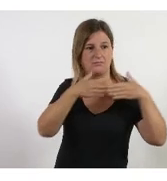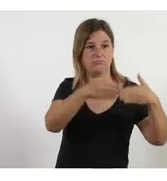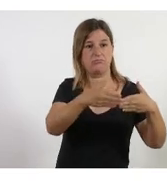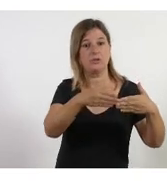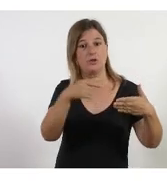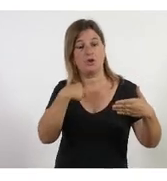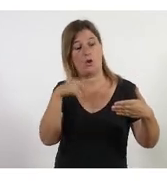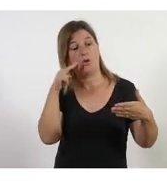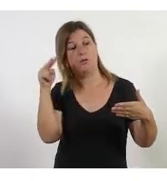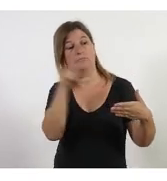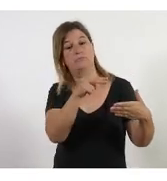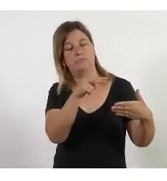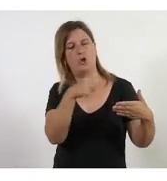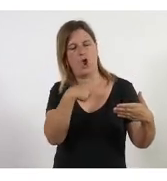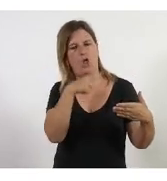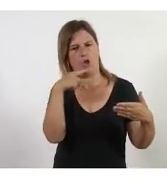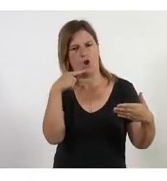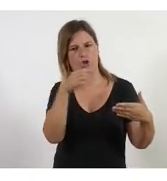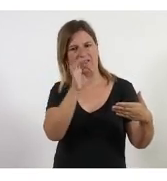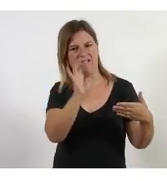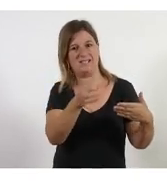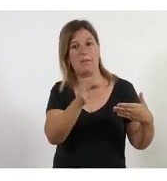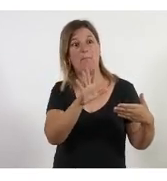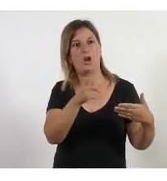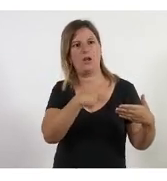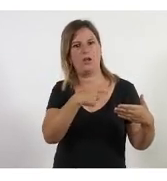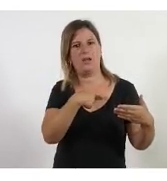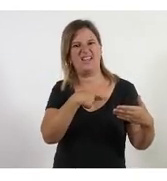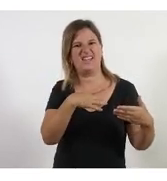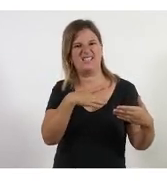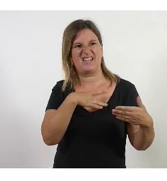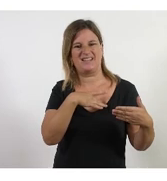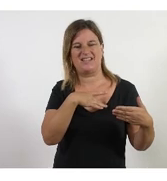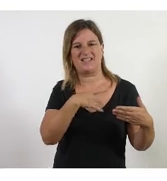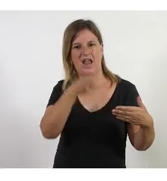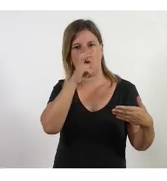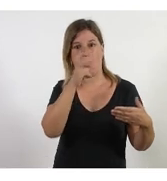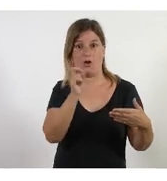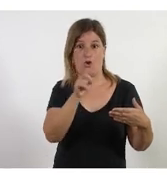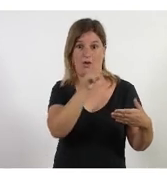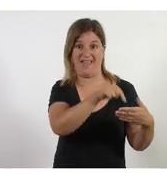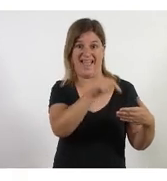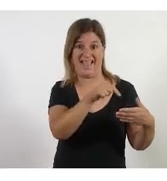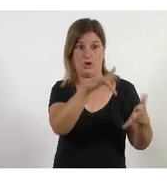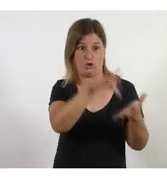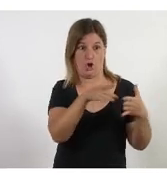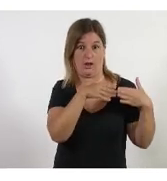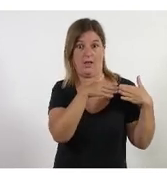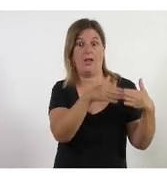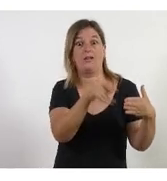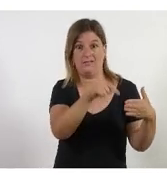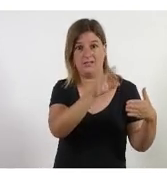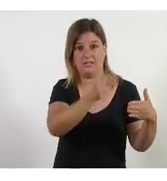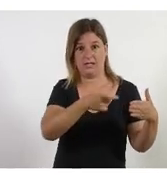veig, i em dol, jo no et sento la incertesa que sent una persona que es puja amb una patera i no sap què serà de la seva